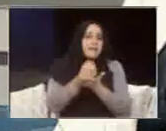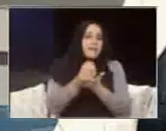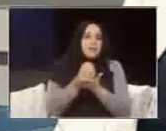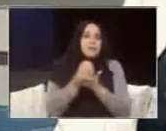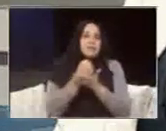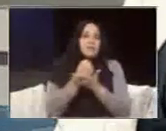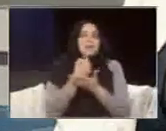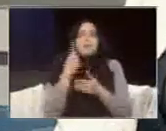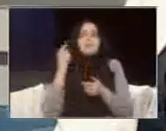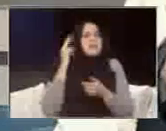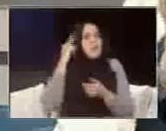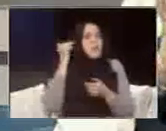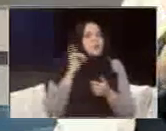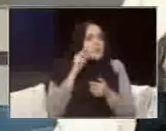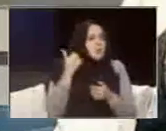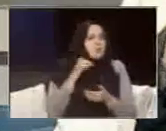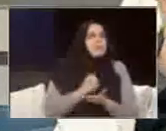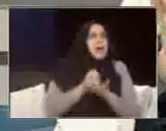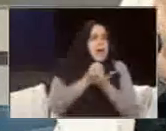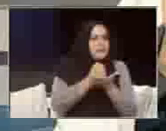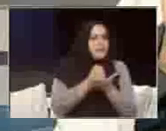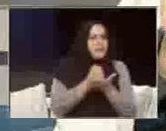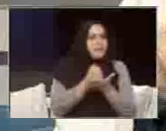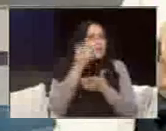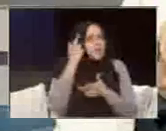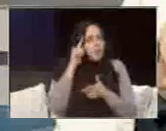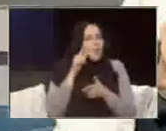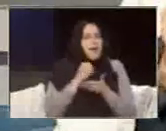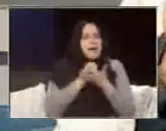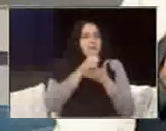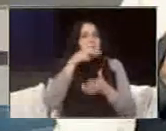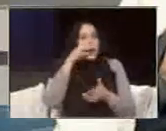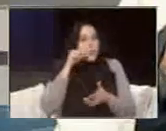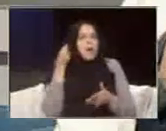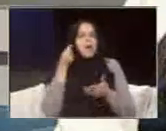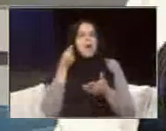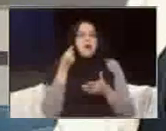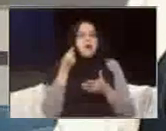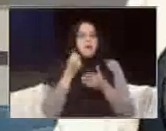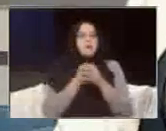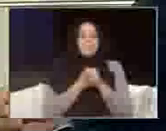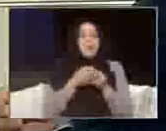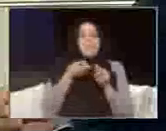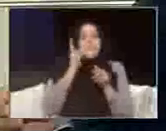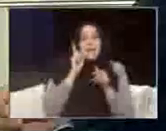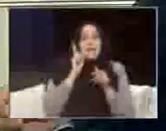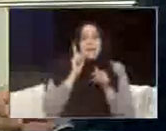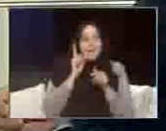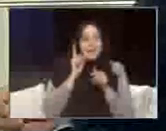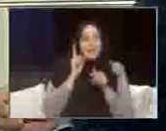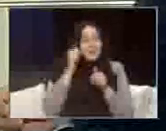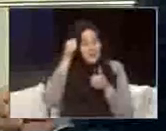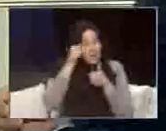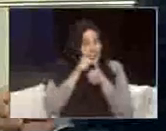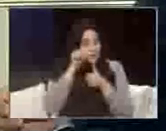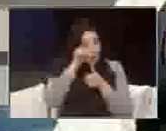ممكن يديرها أي إنسان يعني في في في مجال النشاط البشري في مجال اتخاذ الأسباب. ولكن